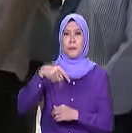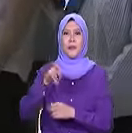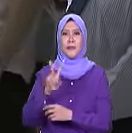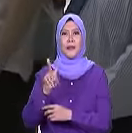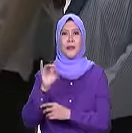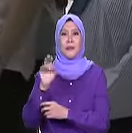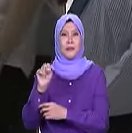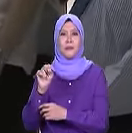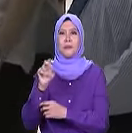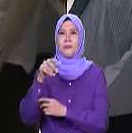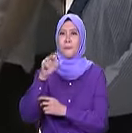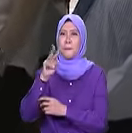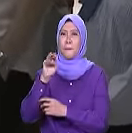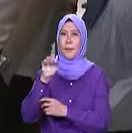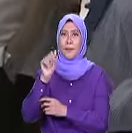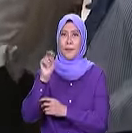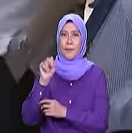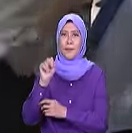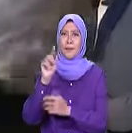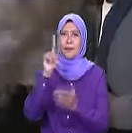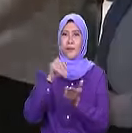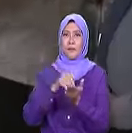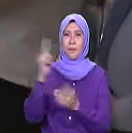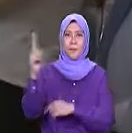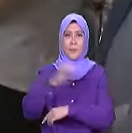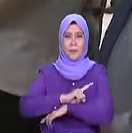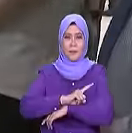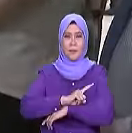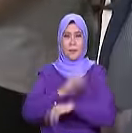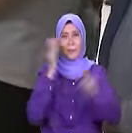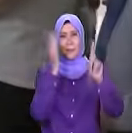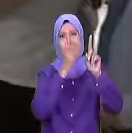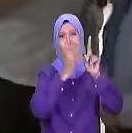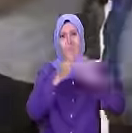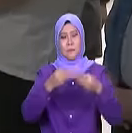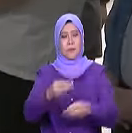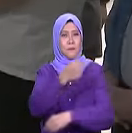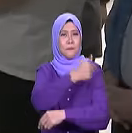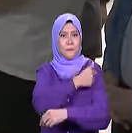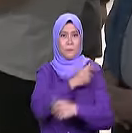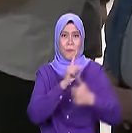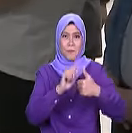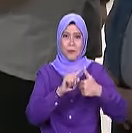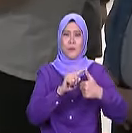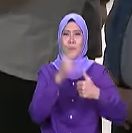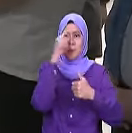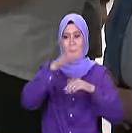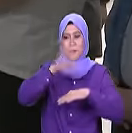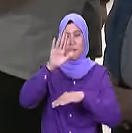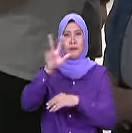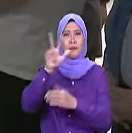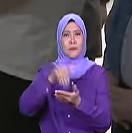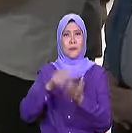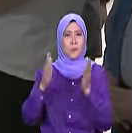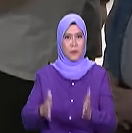PPVIN Maidin Petrajaya yang berkapasiti 1,000 sehari menyasarkan memberikan suntikan dos pertama kepada lebih 3,000